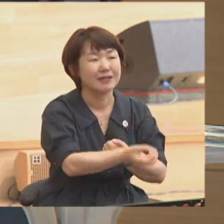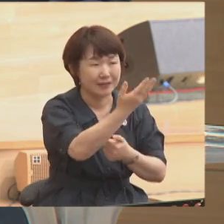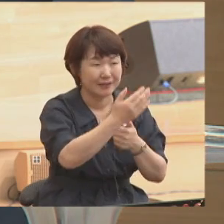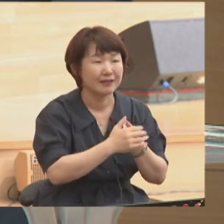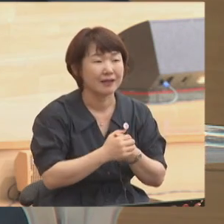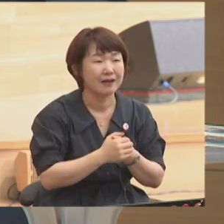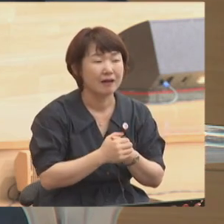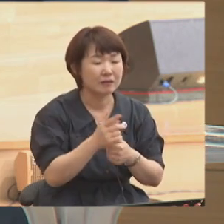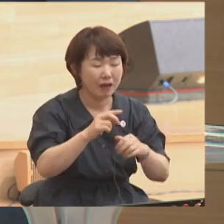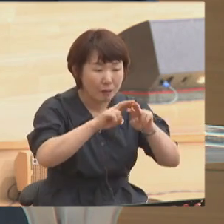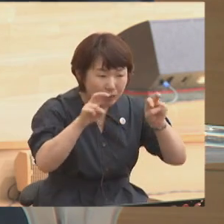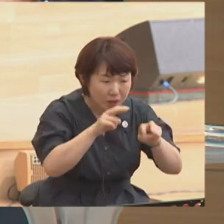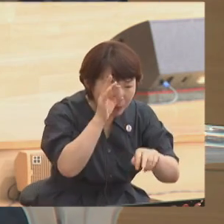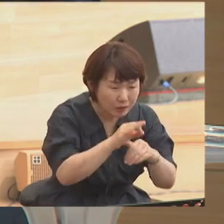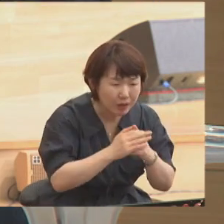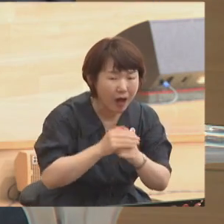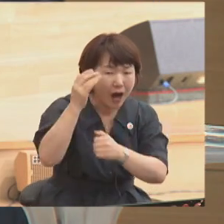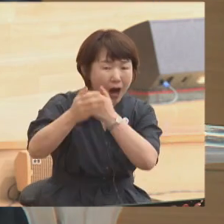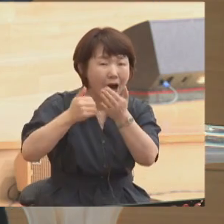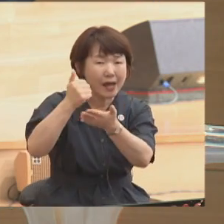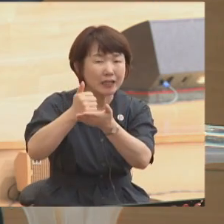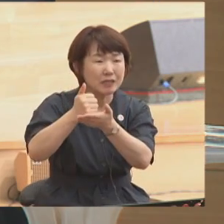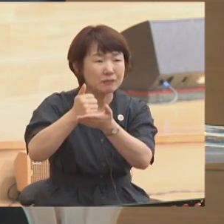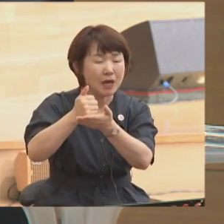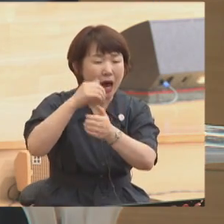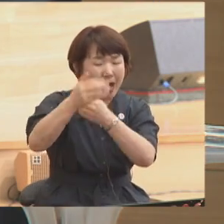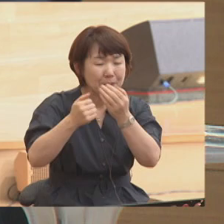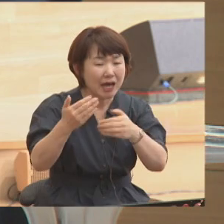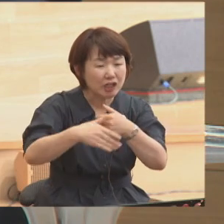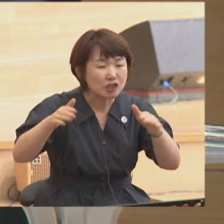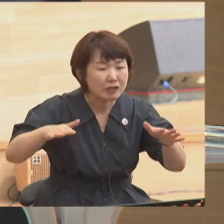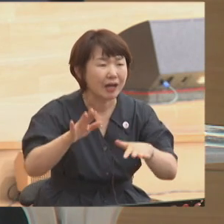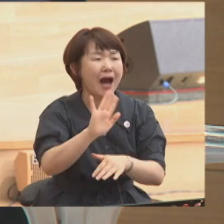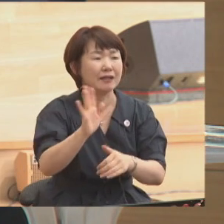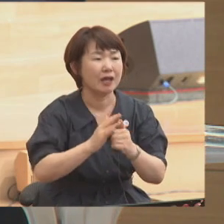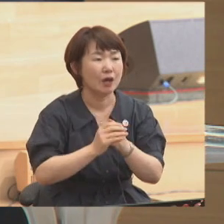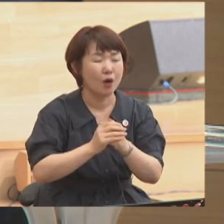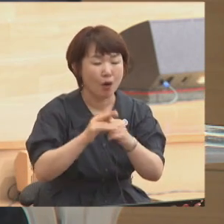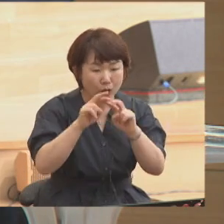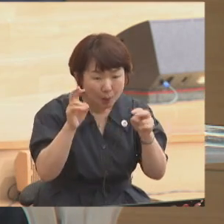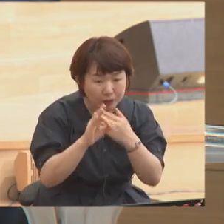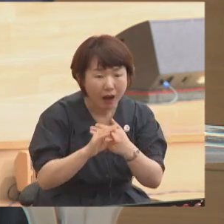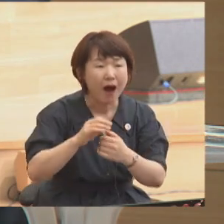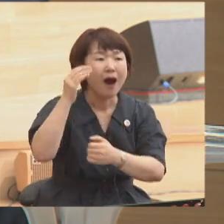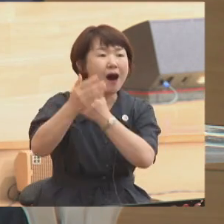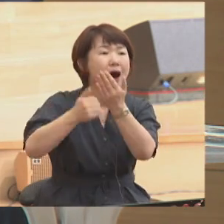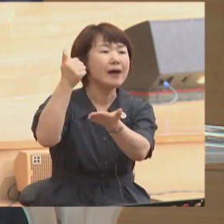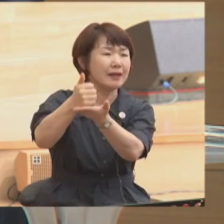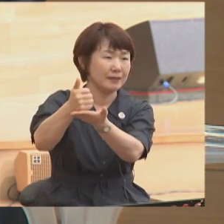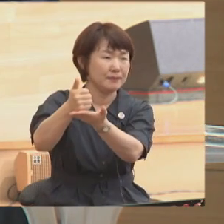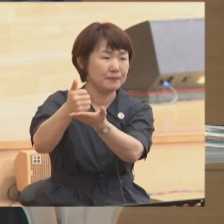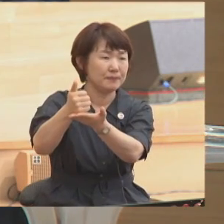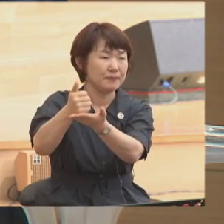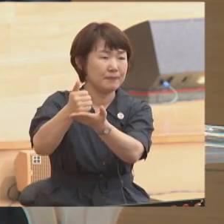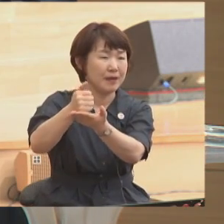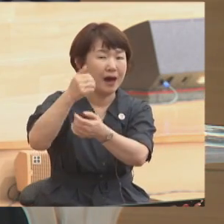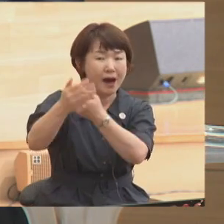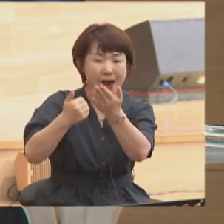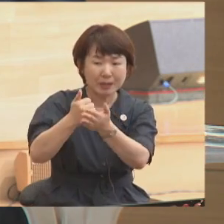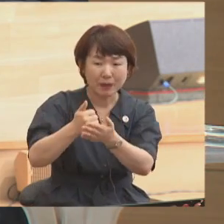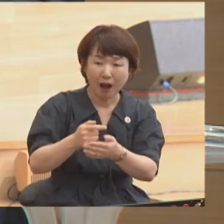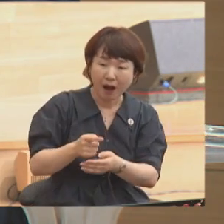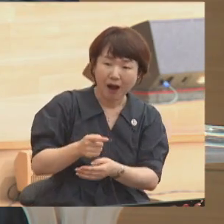근데 막상 알고 보니까 하나님의 사람도 아니야, 천사도 아니야. 뚜껑 열고 보니까 이게 하나님인 거예요. 그걸